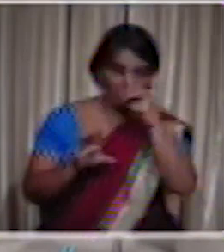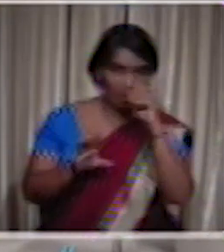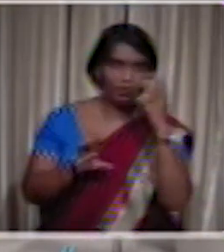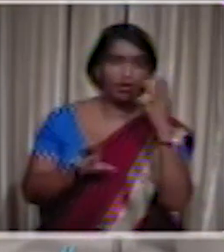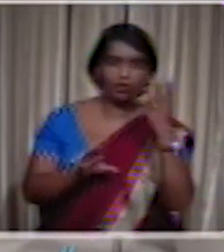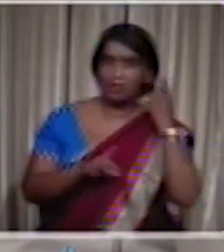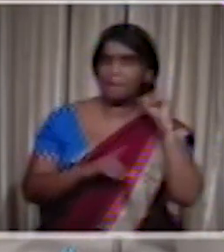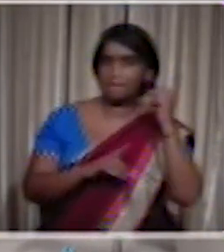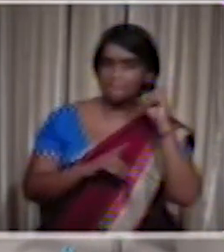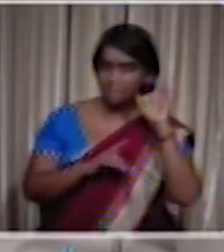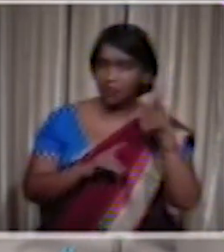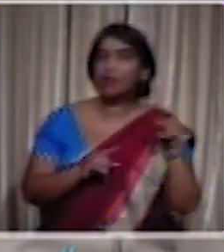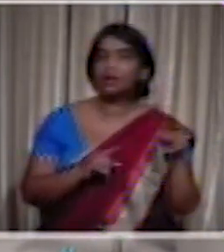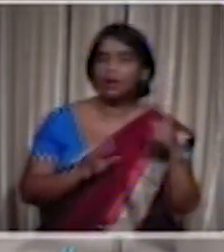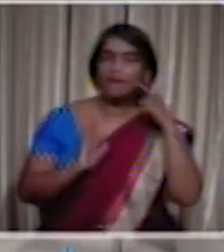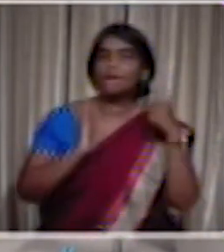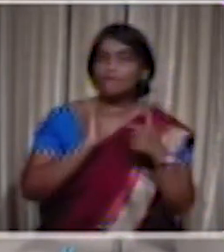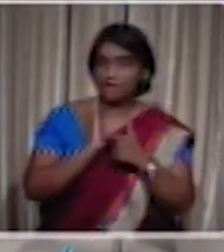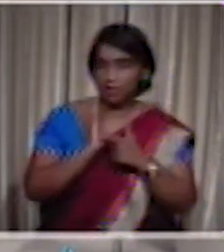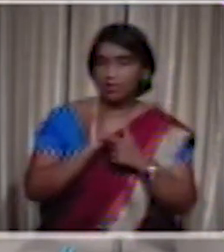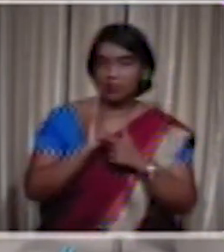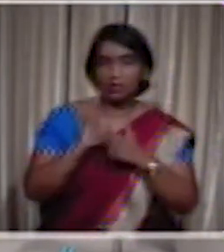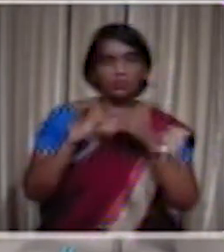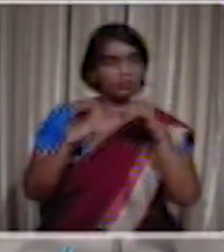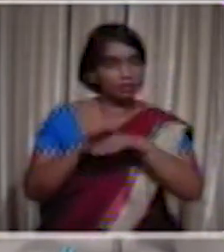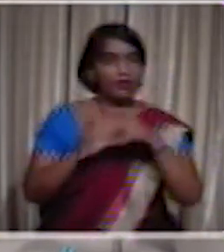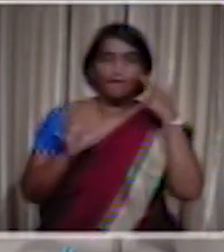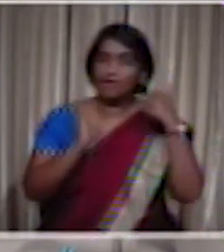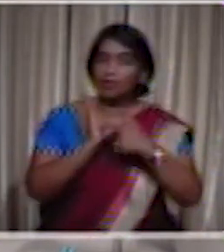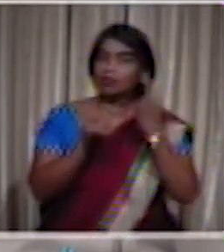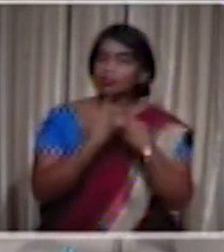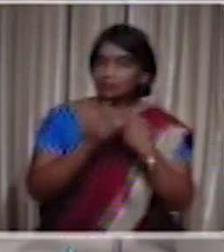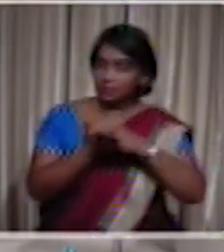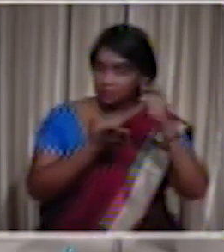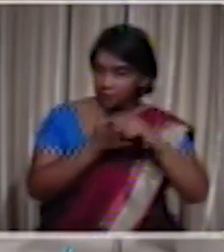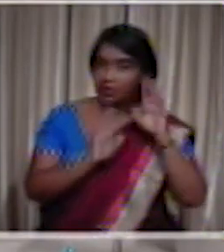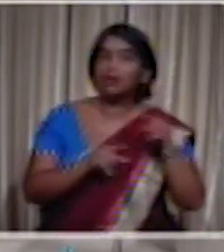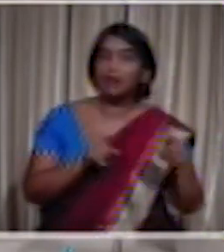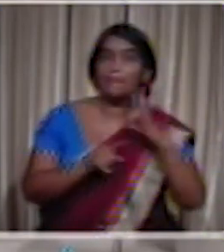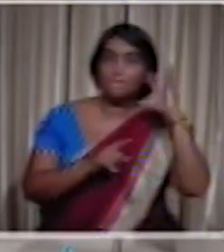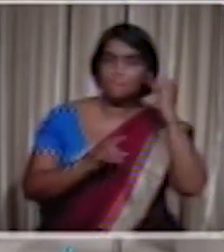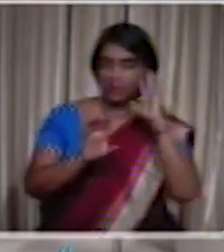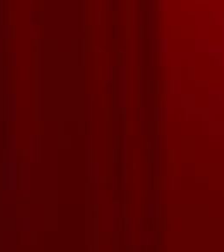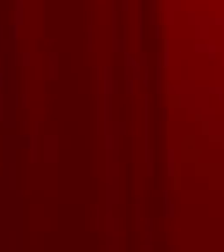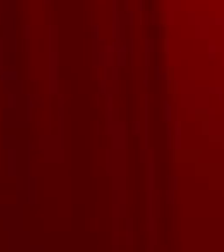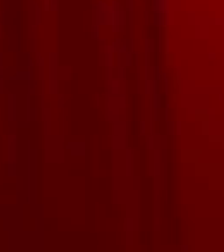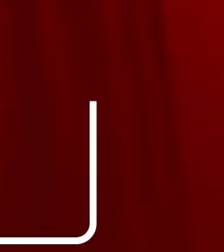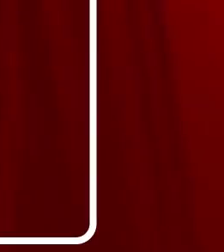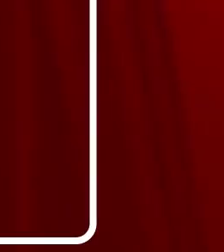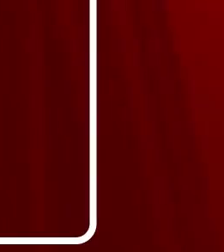පමණ ප්‍රමාදයකින් පවා විභාග තියලා තිනවා උත්තරපත්‍ර සමීක්ෂා කළා තිනවා ඊට පස්සේ ප්‍රතිඵල නිකුත් කළා තිනවා